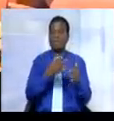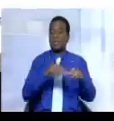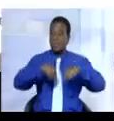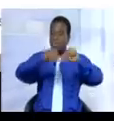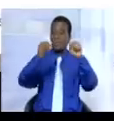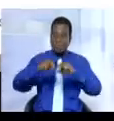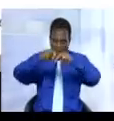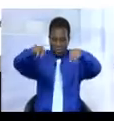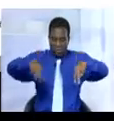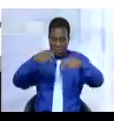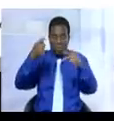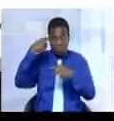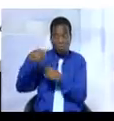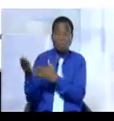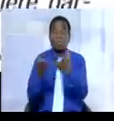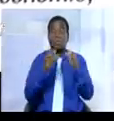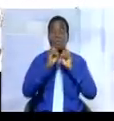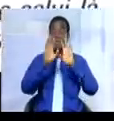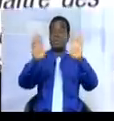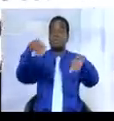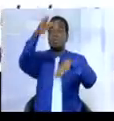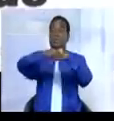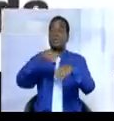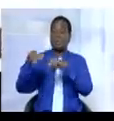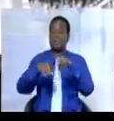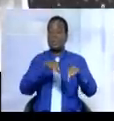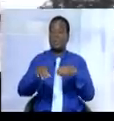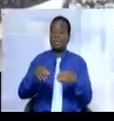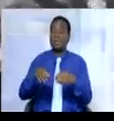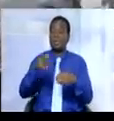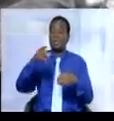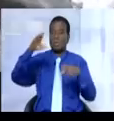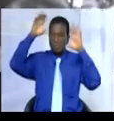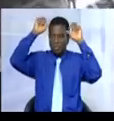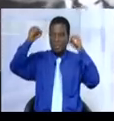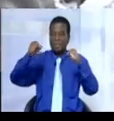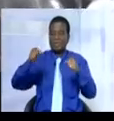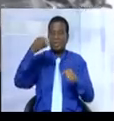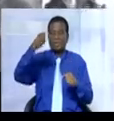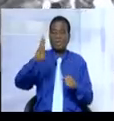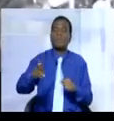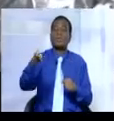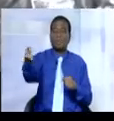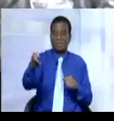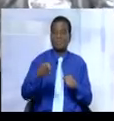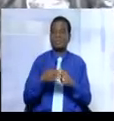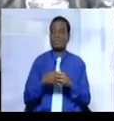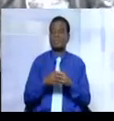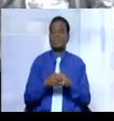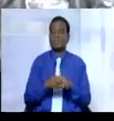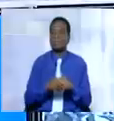poursuivre leurs recherches pour apporter la lumière sur ce que fut Félix Houphouët-Boigny, le politique, devenu un cas d'école.